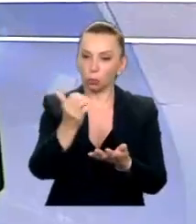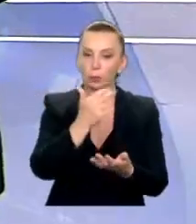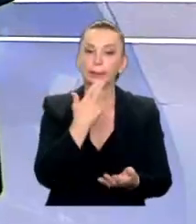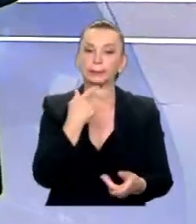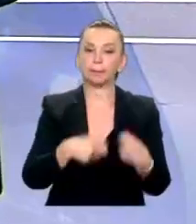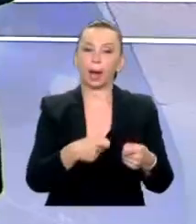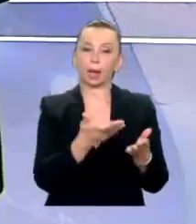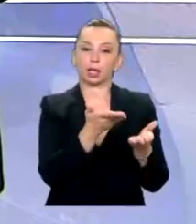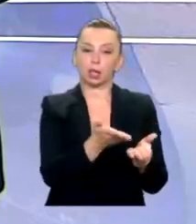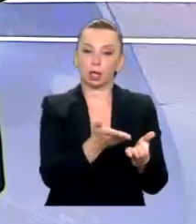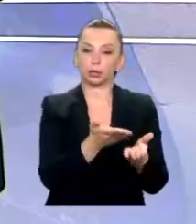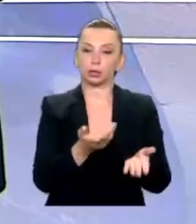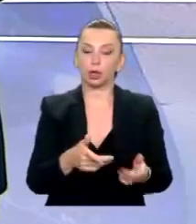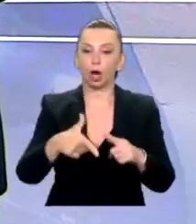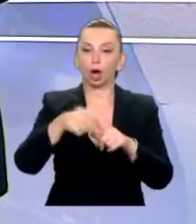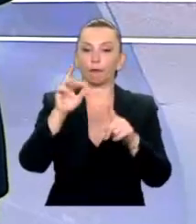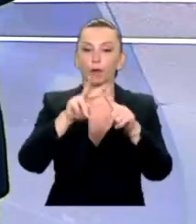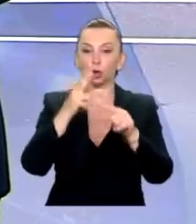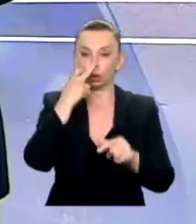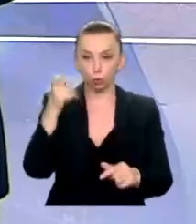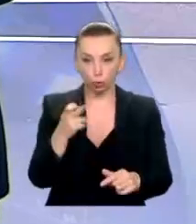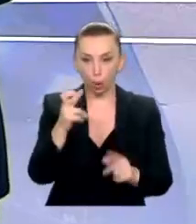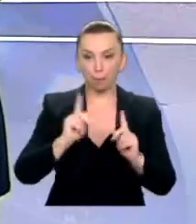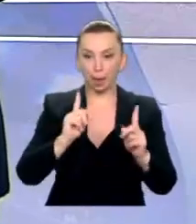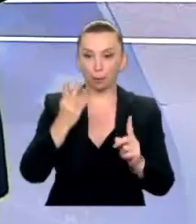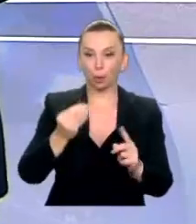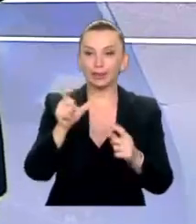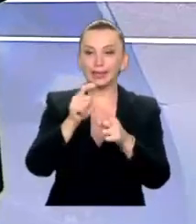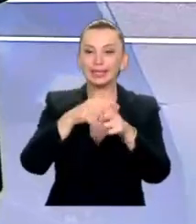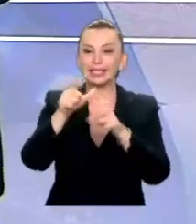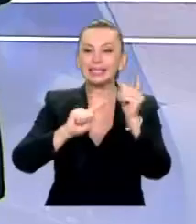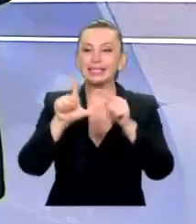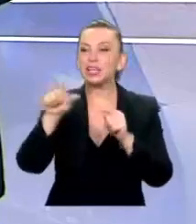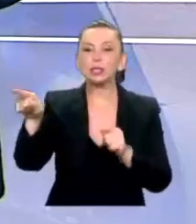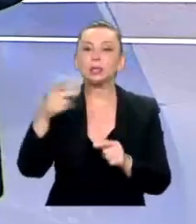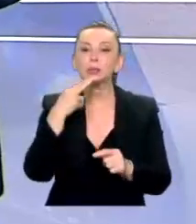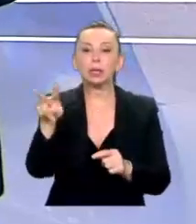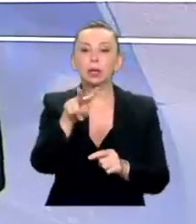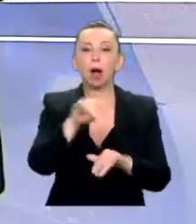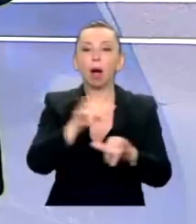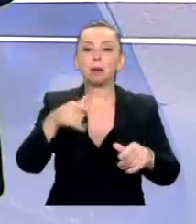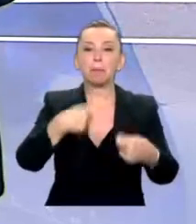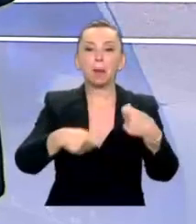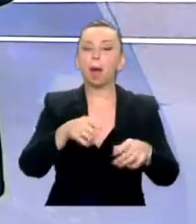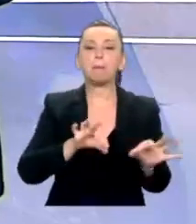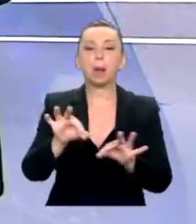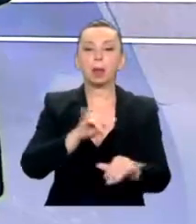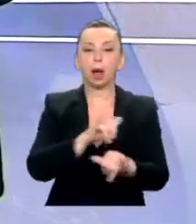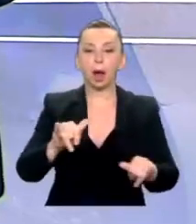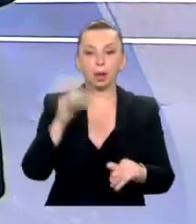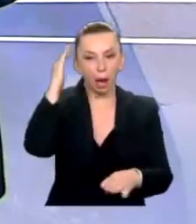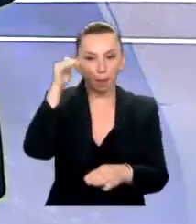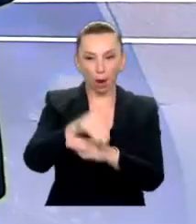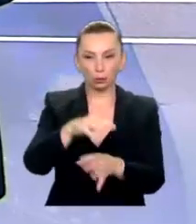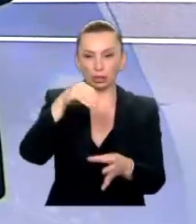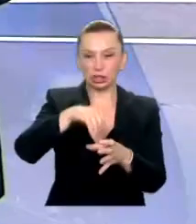kadın bankacıydı. Hem de fon dolandırıcılığından yargılanan Seçil Erzan'la aynı bankada çalışıyor. Yöntem de aynı. Mağdurların